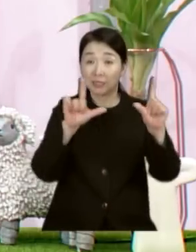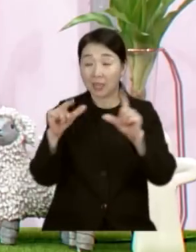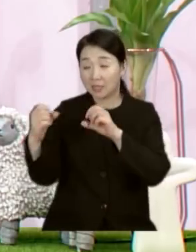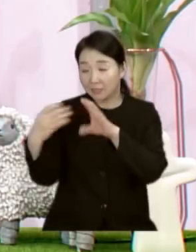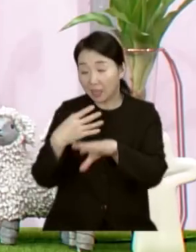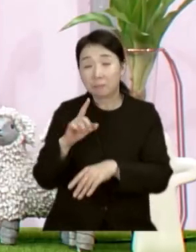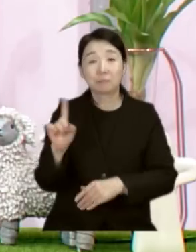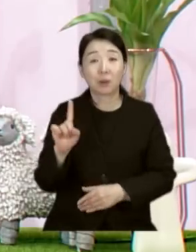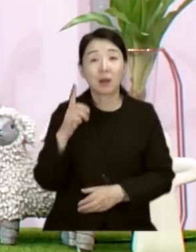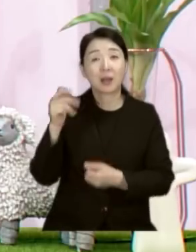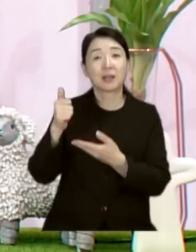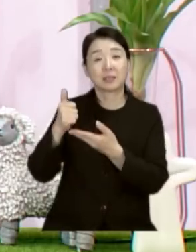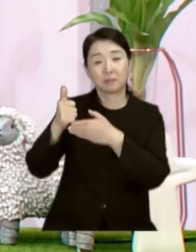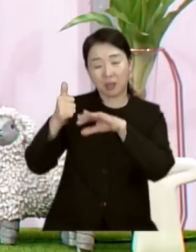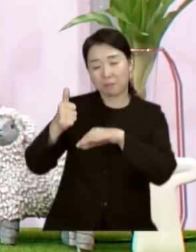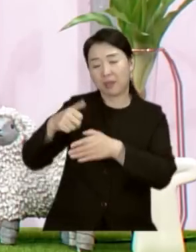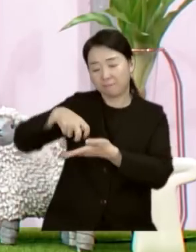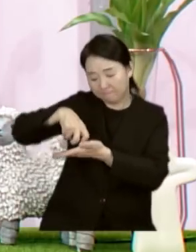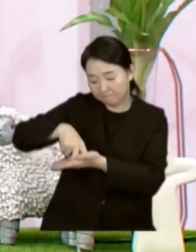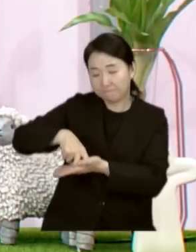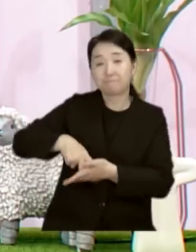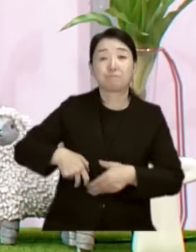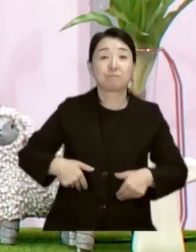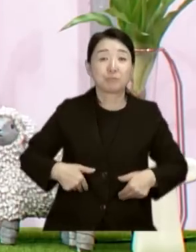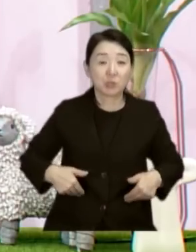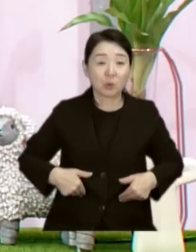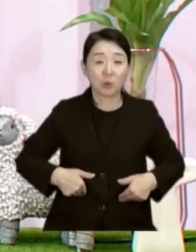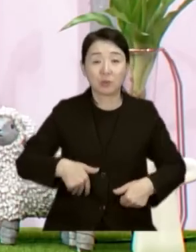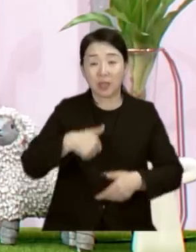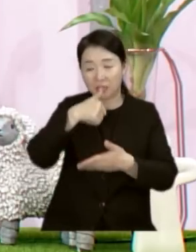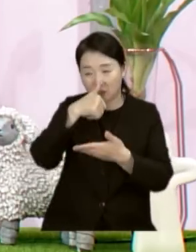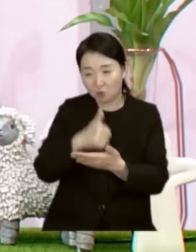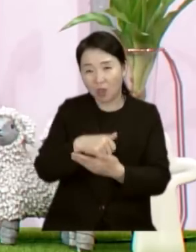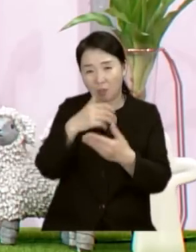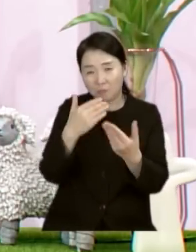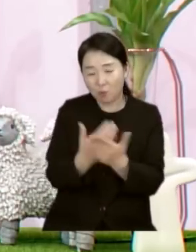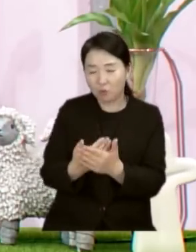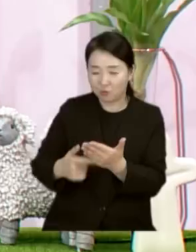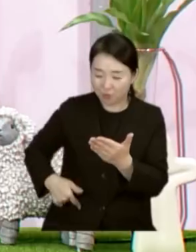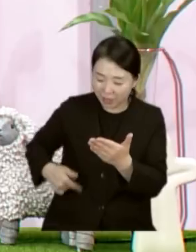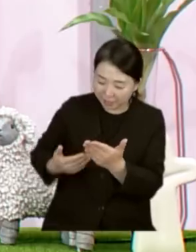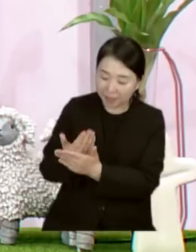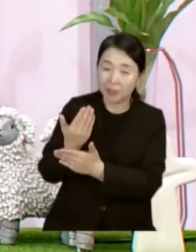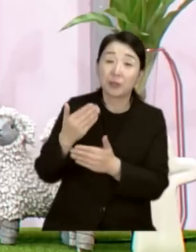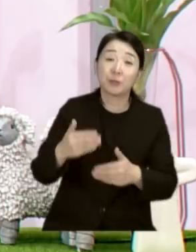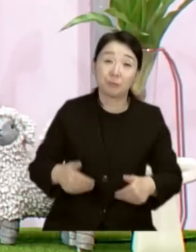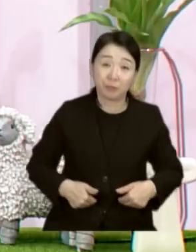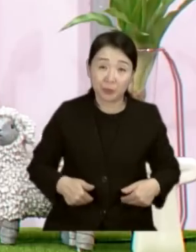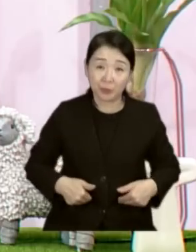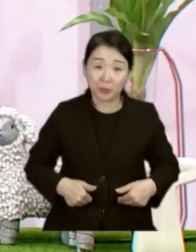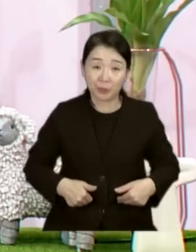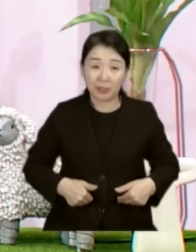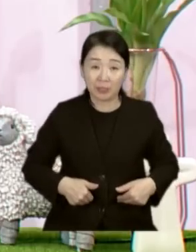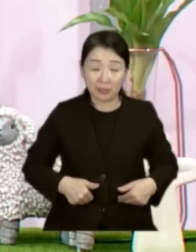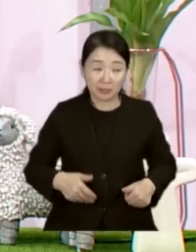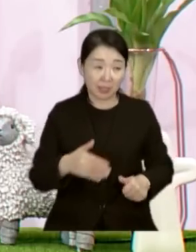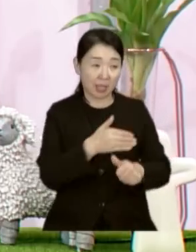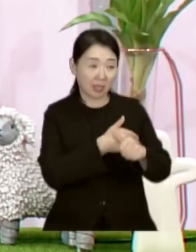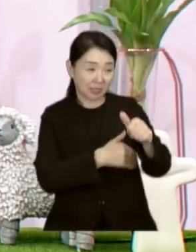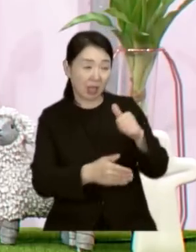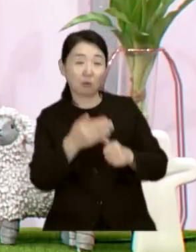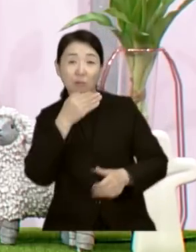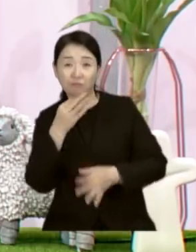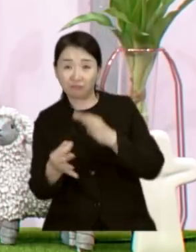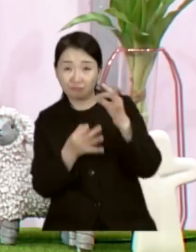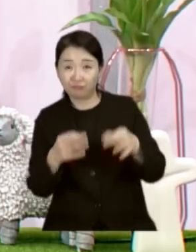살 수 있는 답은 하나님 앞에 엎어지고 나의 죄를 처절하게 철저하게 회개하고 내